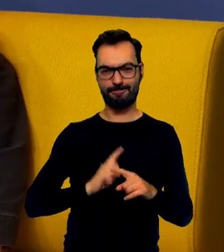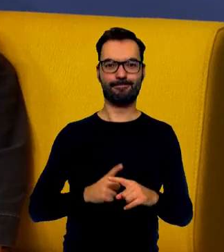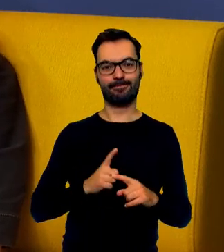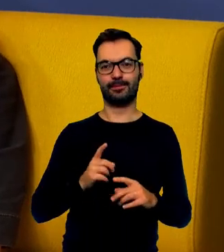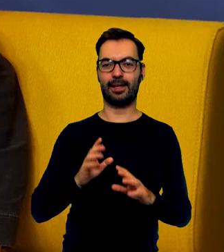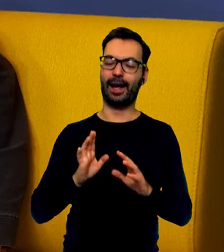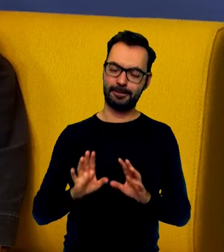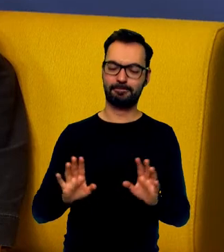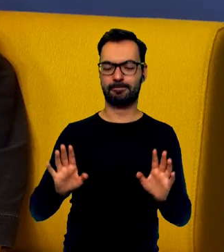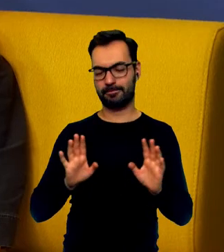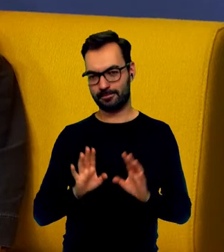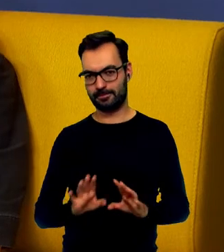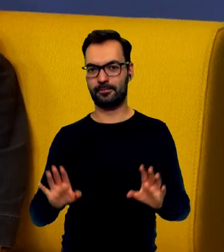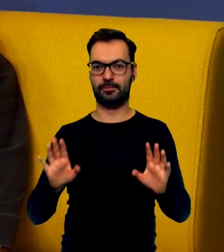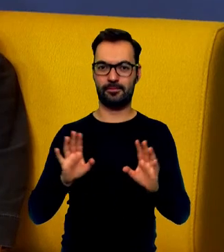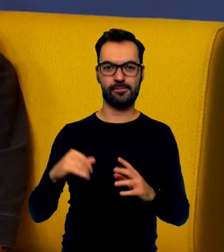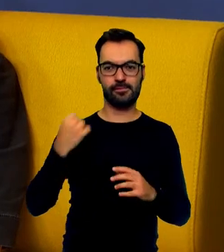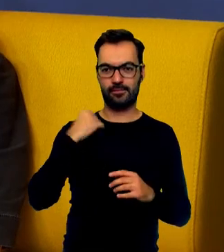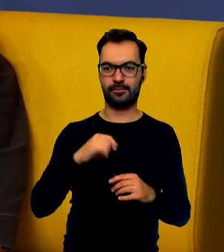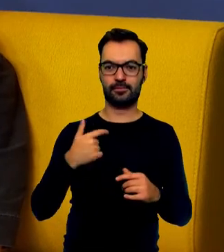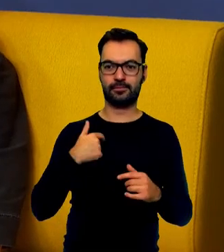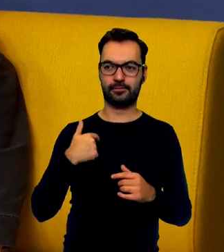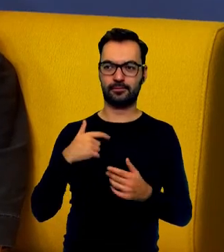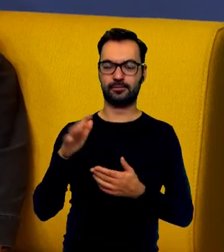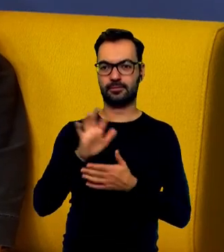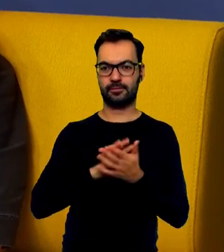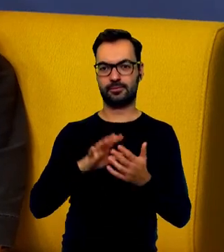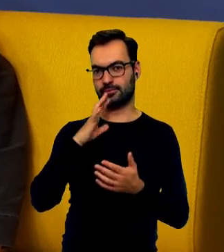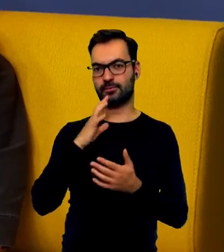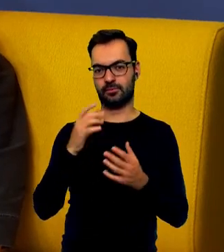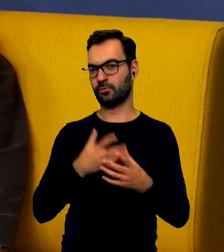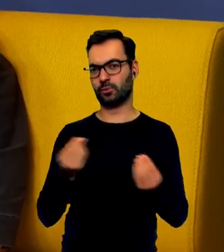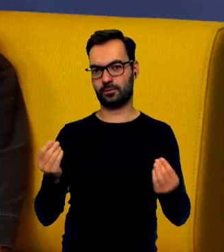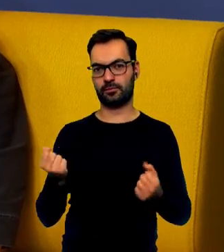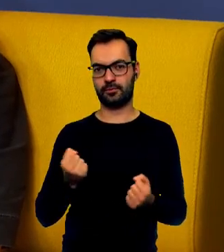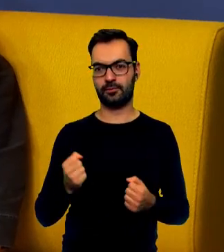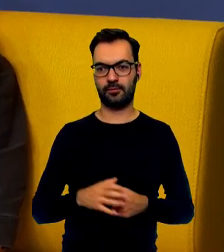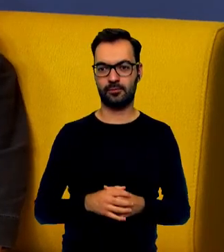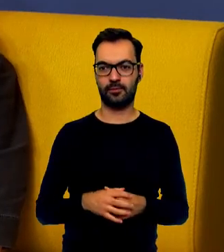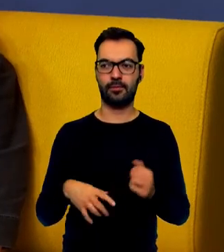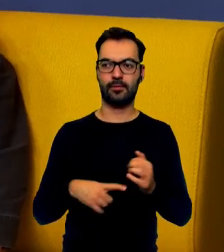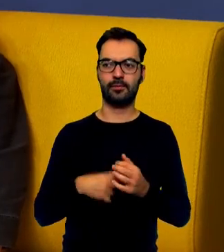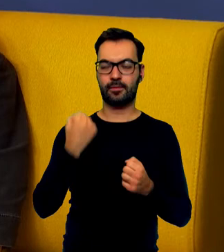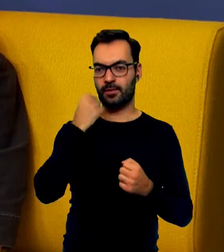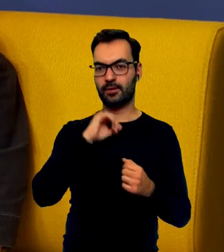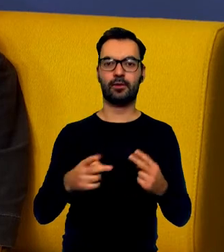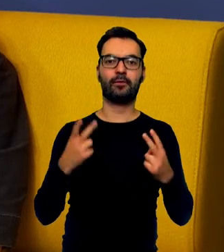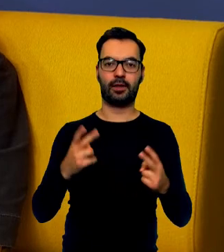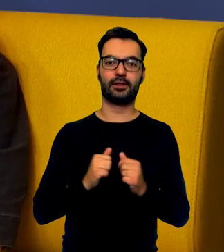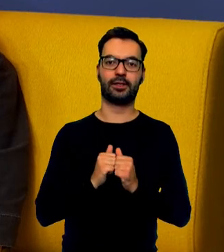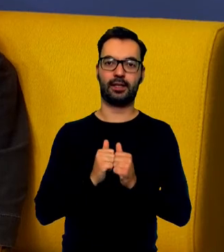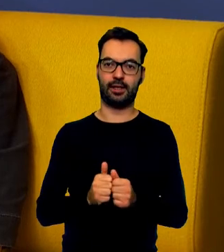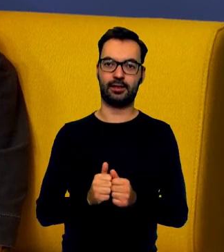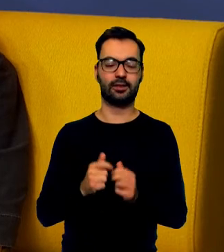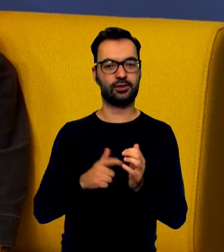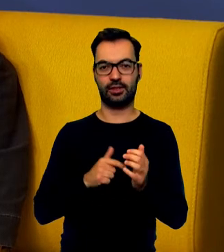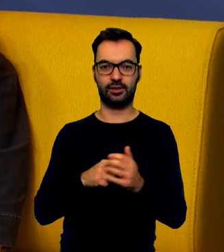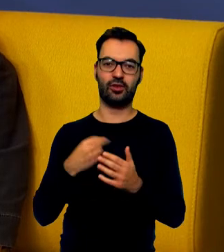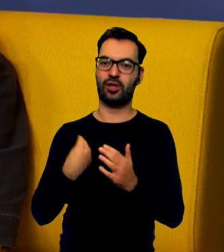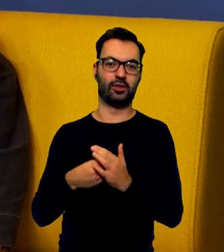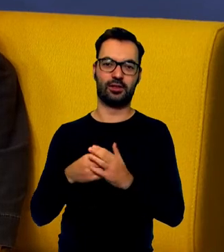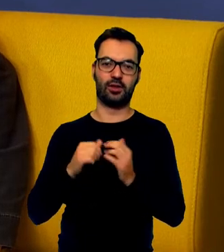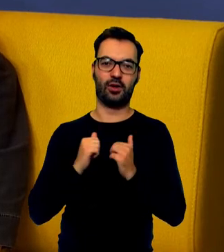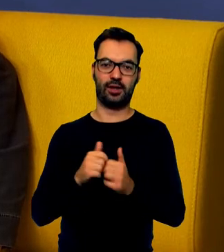swoim też, ale no, bardzo na tym tekst skorzystał i to jest bardzo ważna rola, często niedoceniana